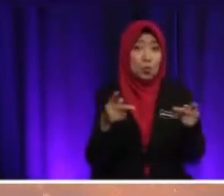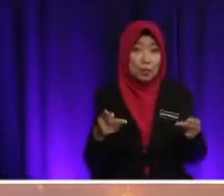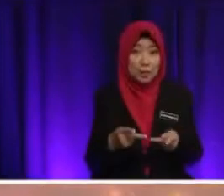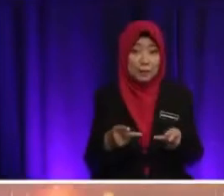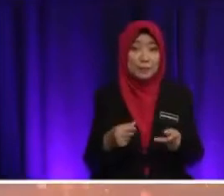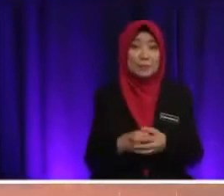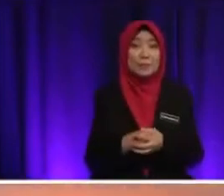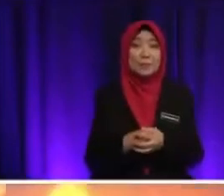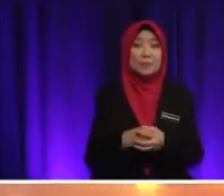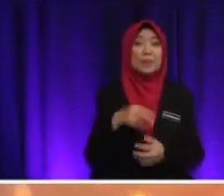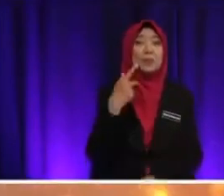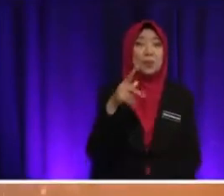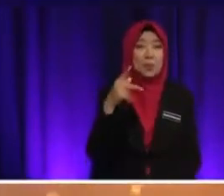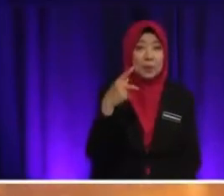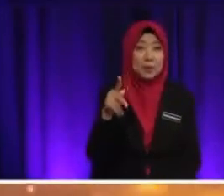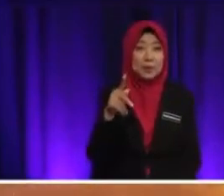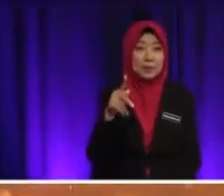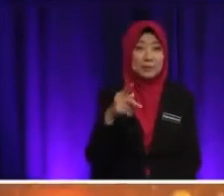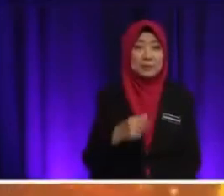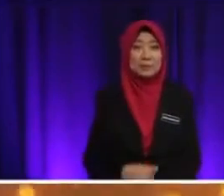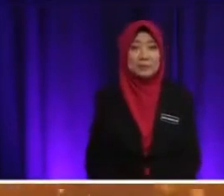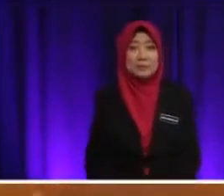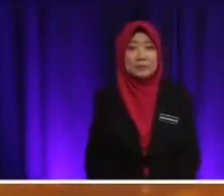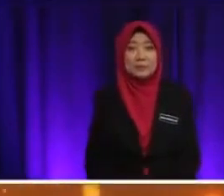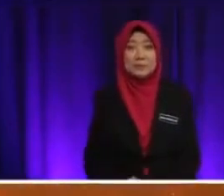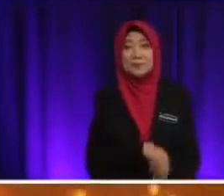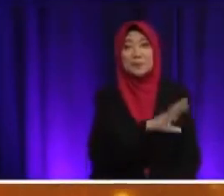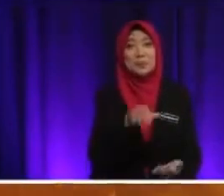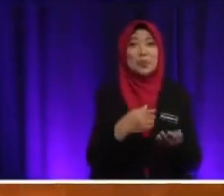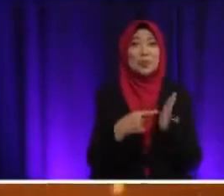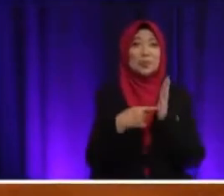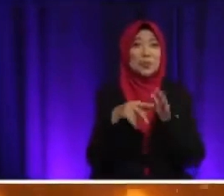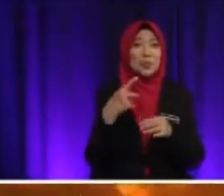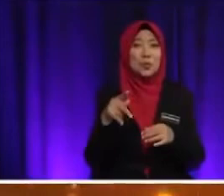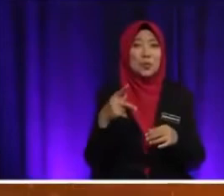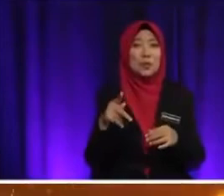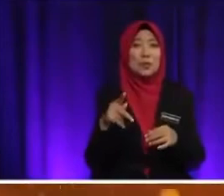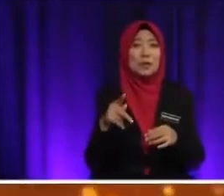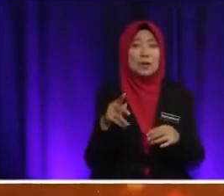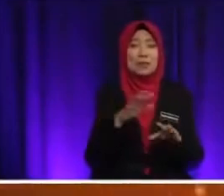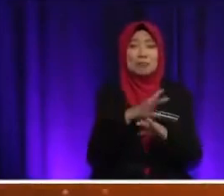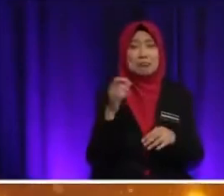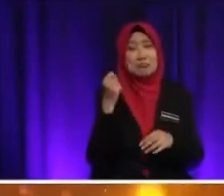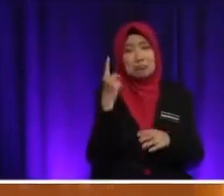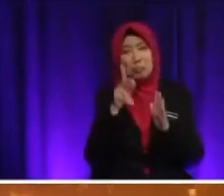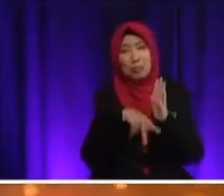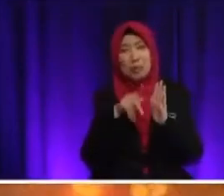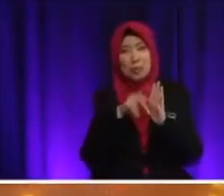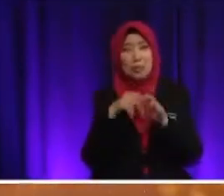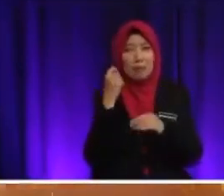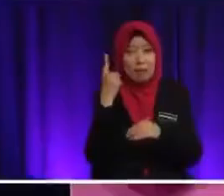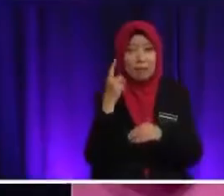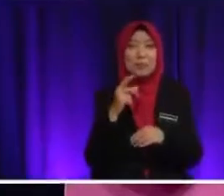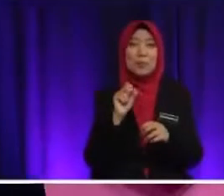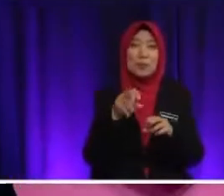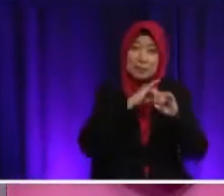Kuning. Okey, hati okay, kata, oi, ada kuning. Oi, semasa kuning lah. Okay, semua betul lah kuning, tu, Ustaz. Tak terang lagi kan? Kita akan terangkan. Lepas ni, insyaAllah, daripada